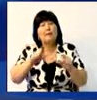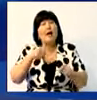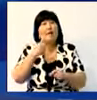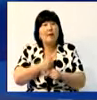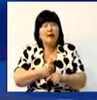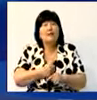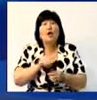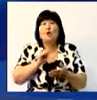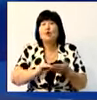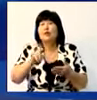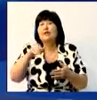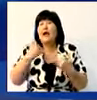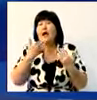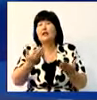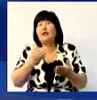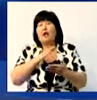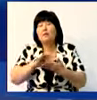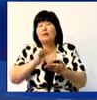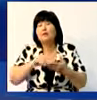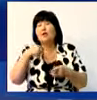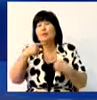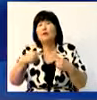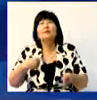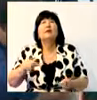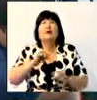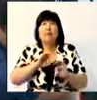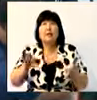басшысы журналистерге арналған баспасөз брифингінде мәлімдеді.